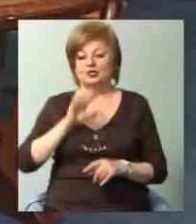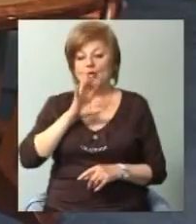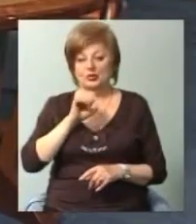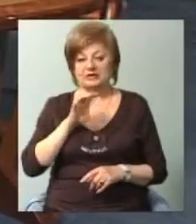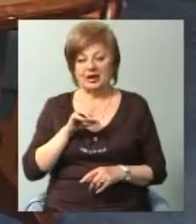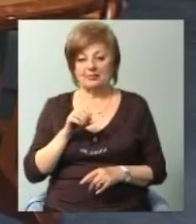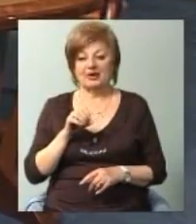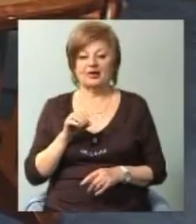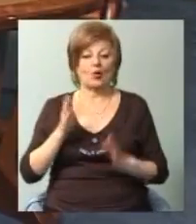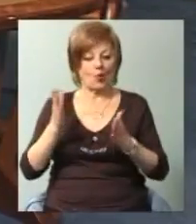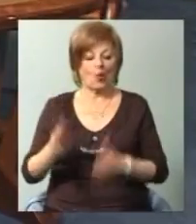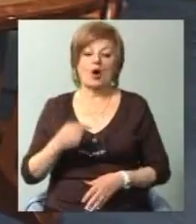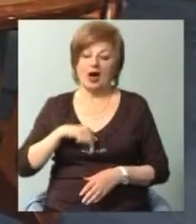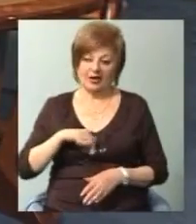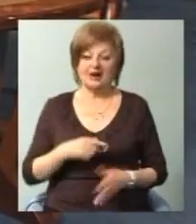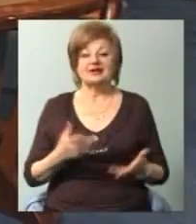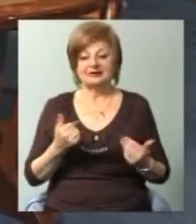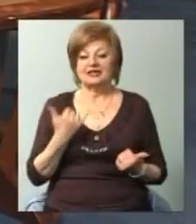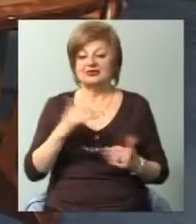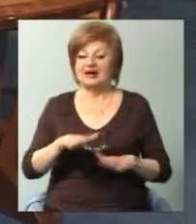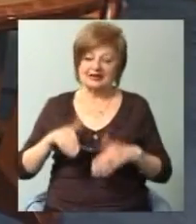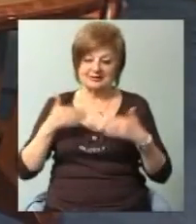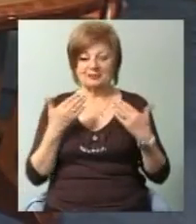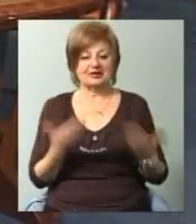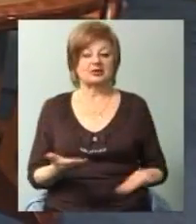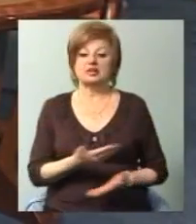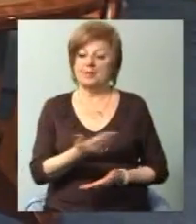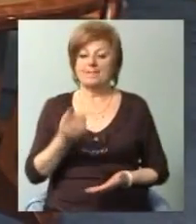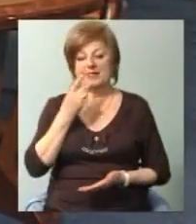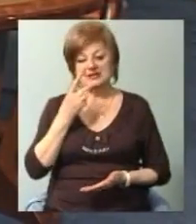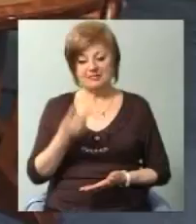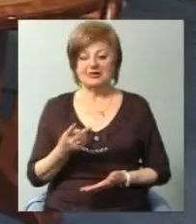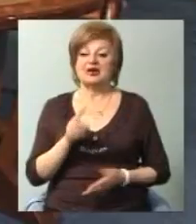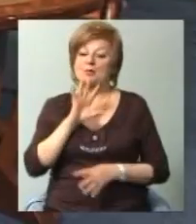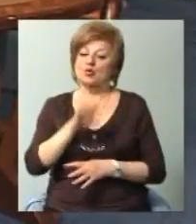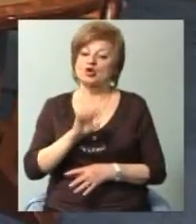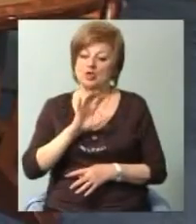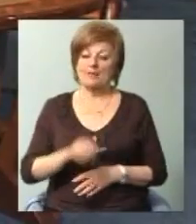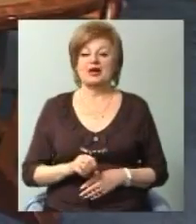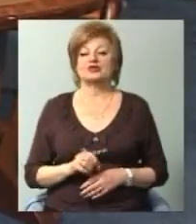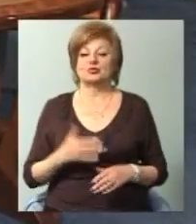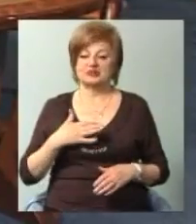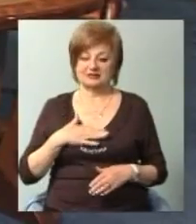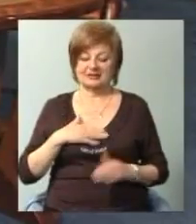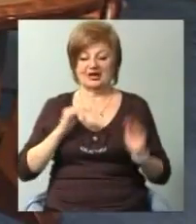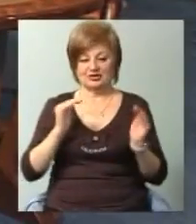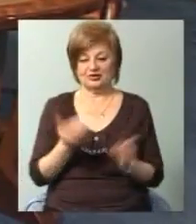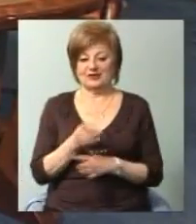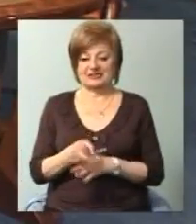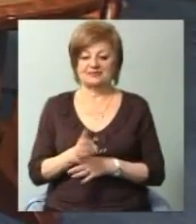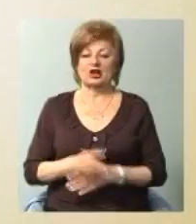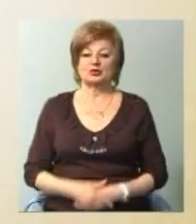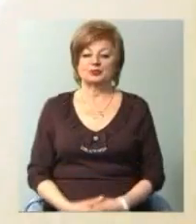взагалі трішки про її характер? Так. Тож пропоную і тобі, і вам, глядачі, подивитися про йоркширських тер'єрів із нашого сюжету.